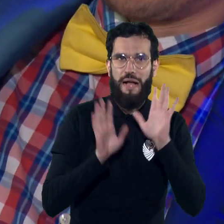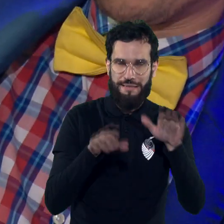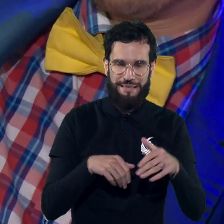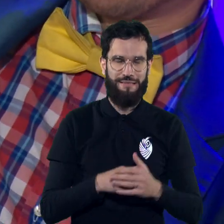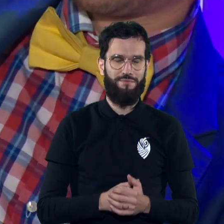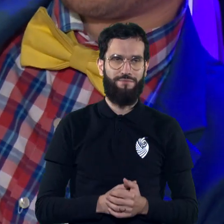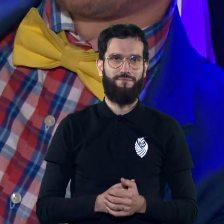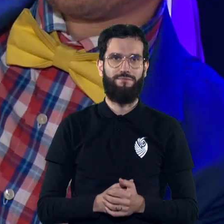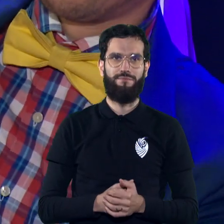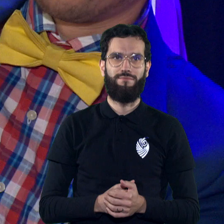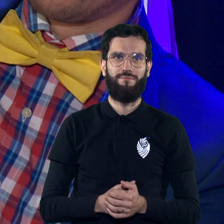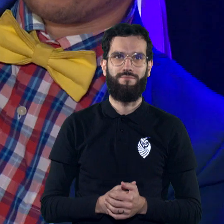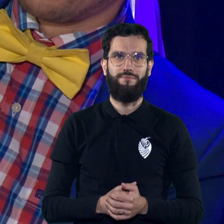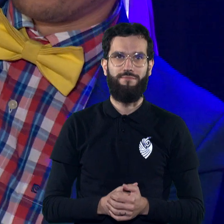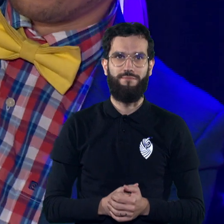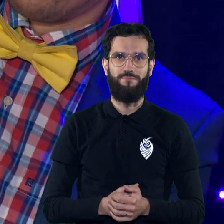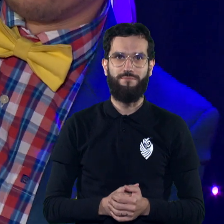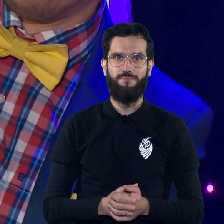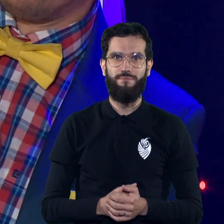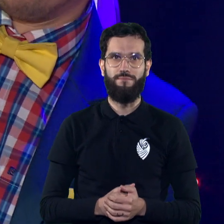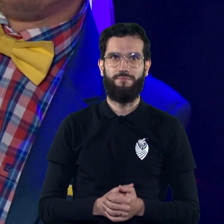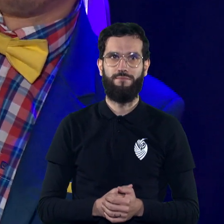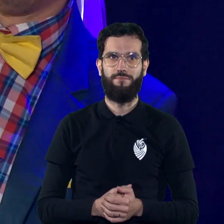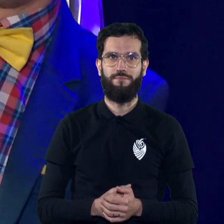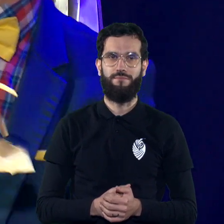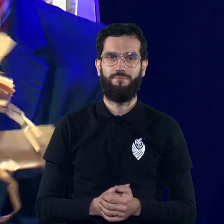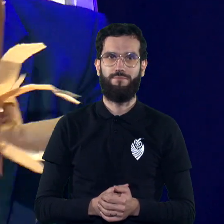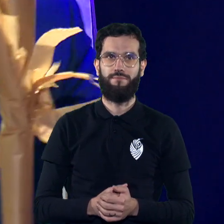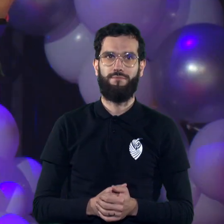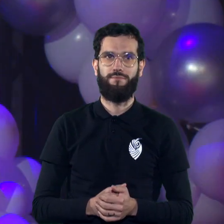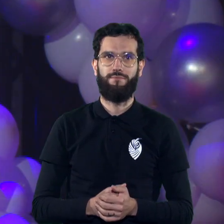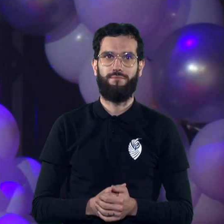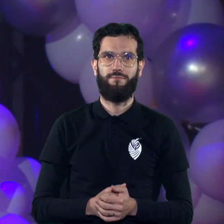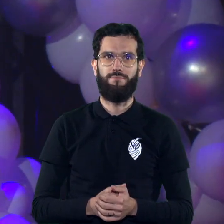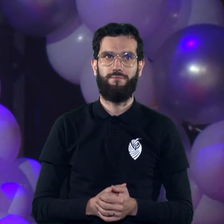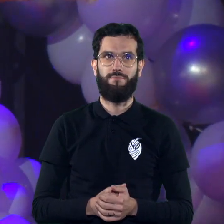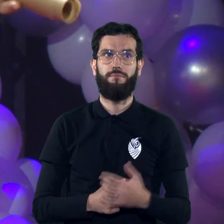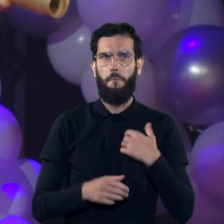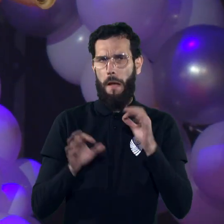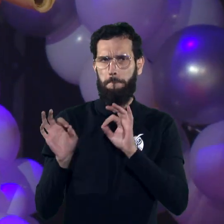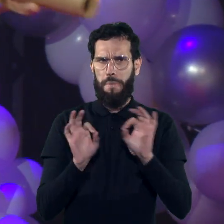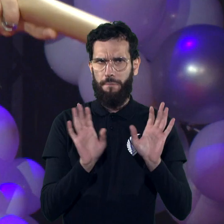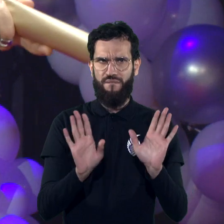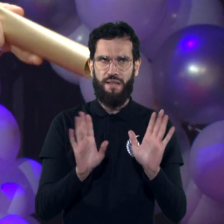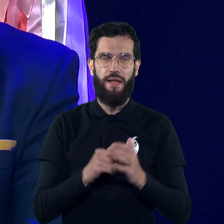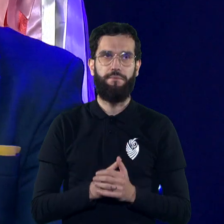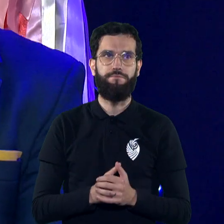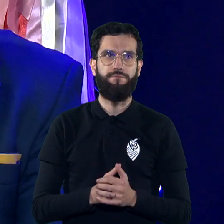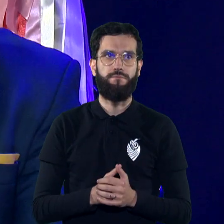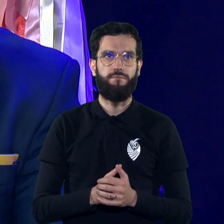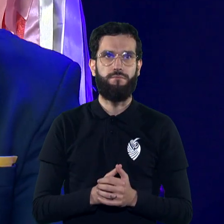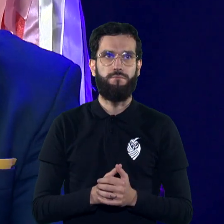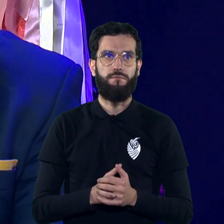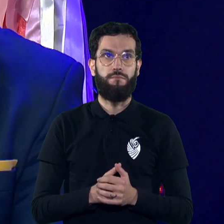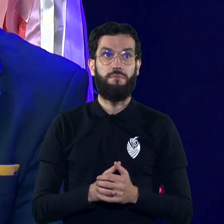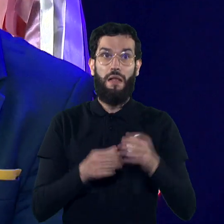mňa. Jasnačka. Boli... Vianoce, Silvester. No, ja to zhruba mám pripravené. Ja plus minus tiež. Tak, tak